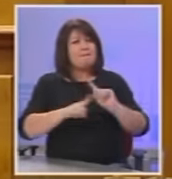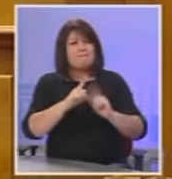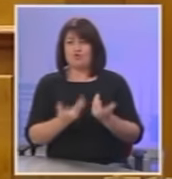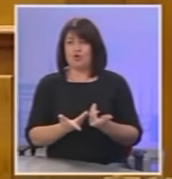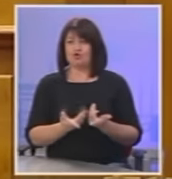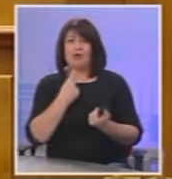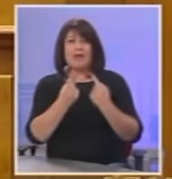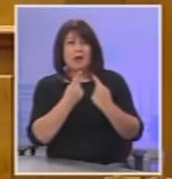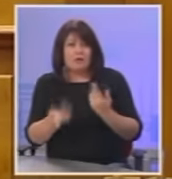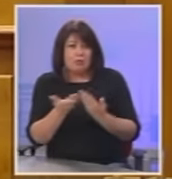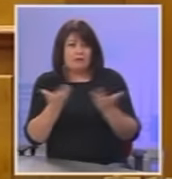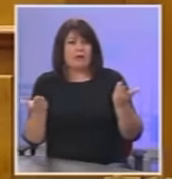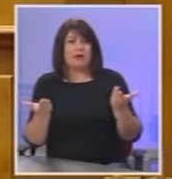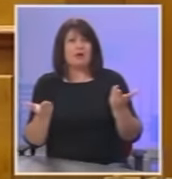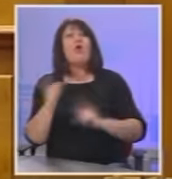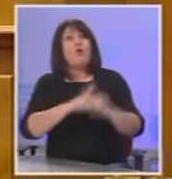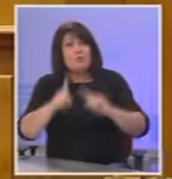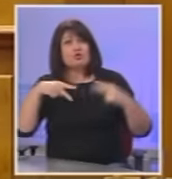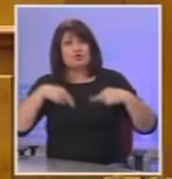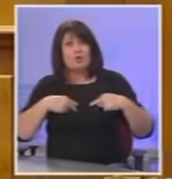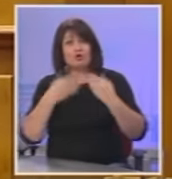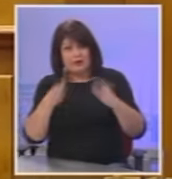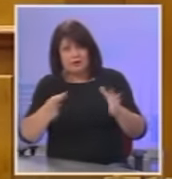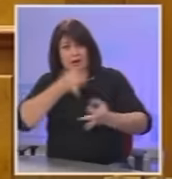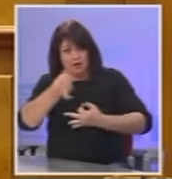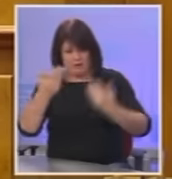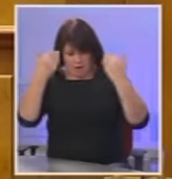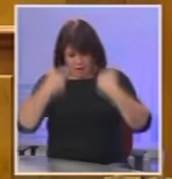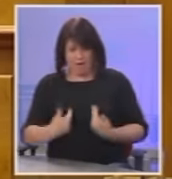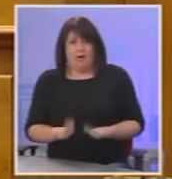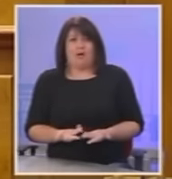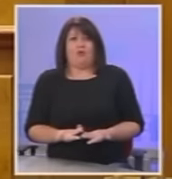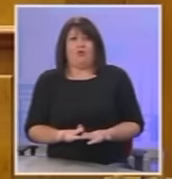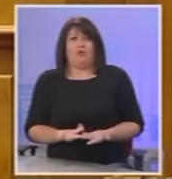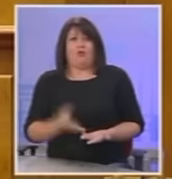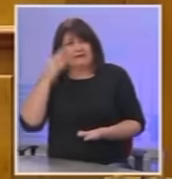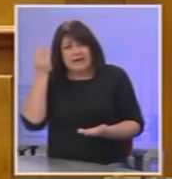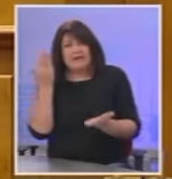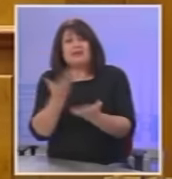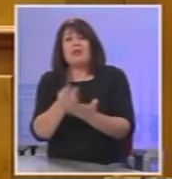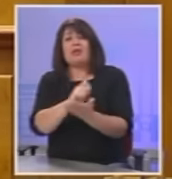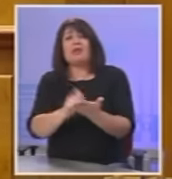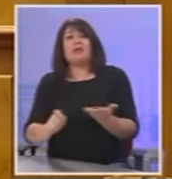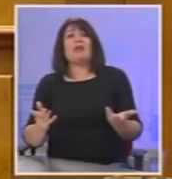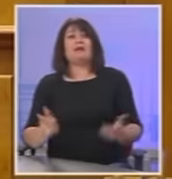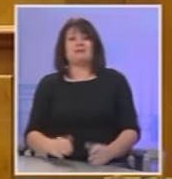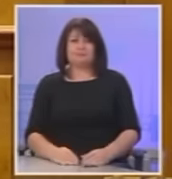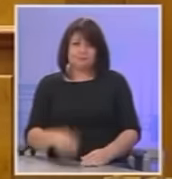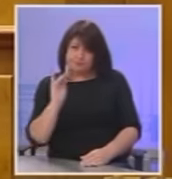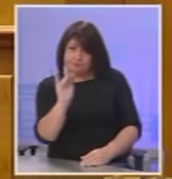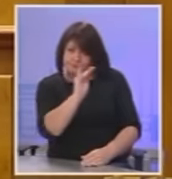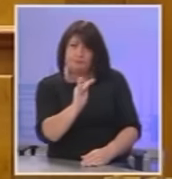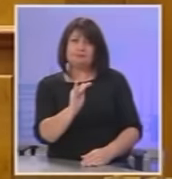πολιτικό διάλογο. Όποιος είναι, να βγει να μας το πει, να τελειώνουμε. Και σας λέω ότι αυτό ζητάνε και οι συνάδελφοι